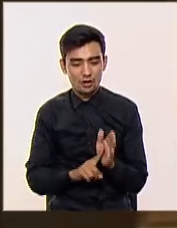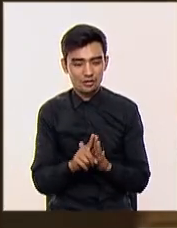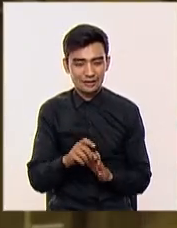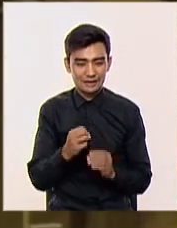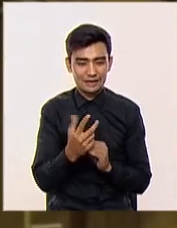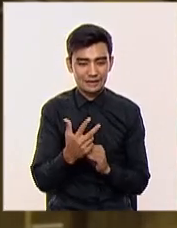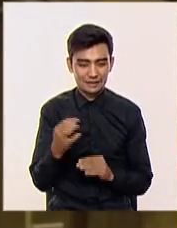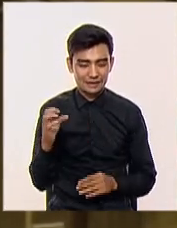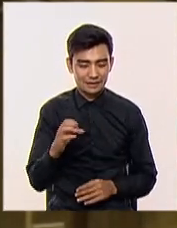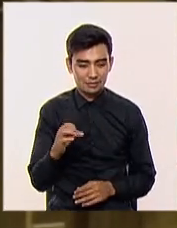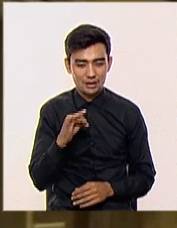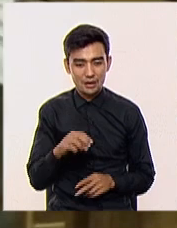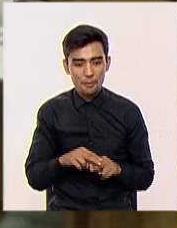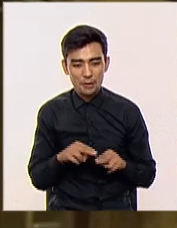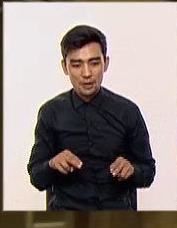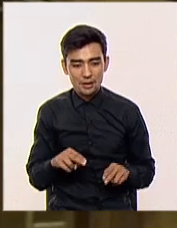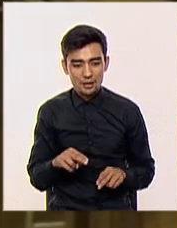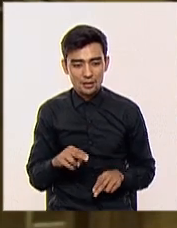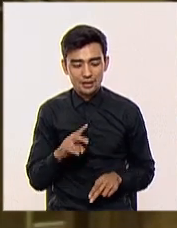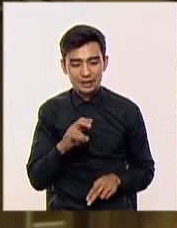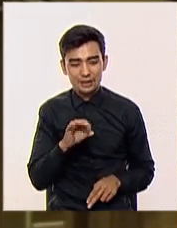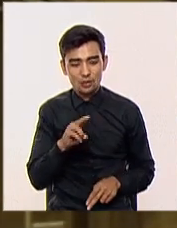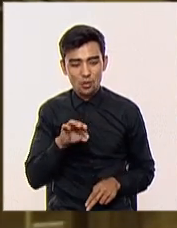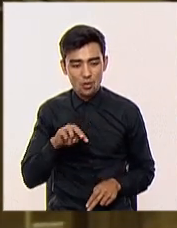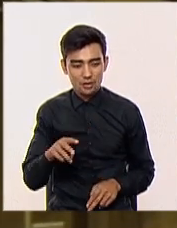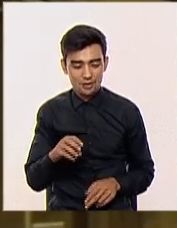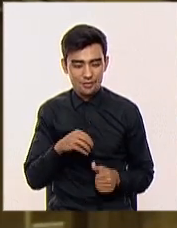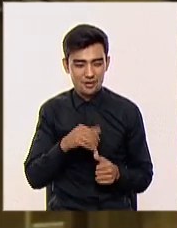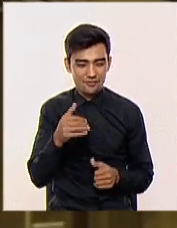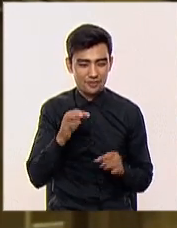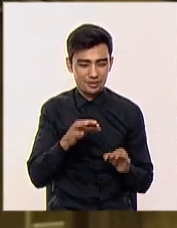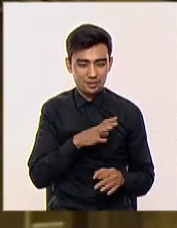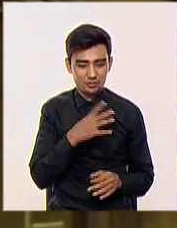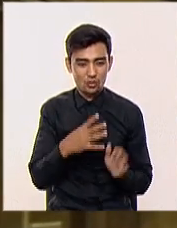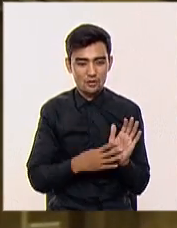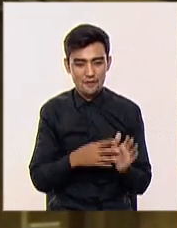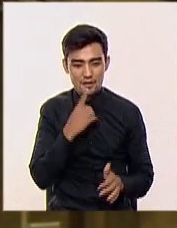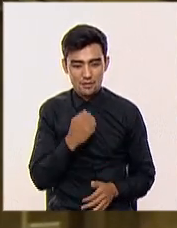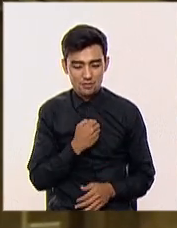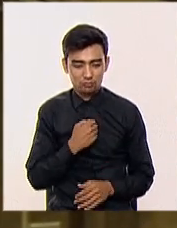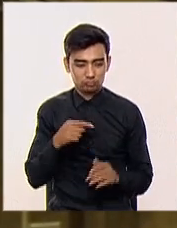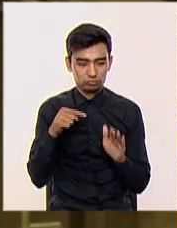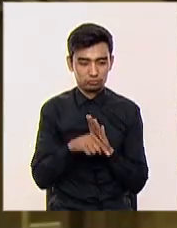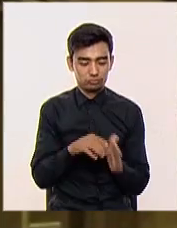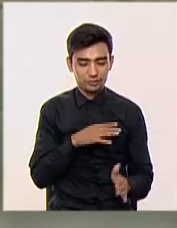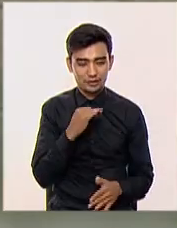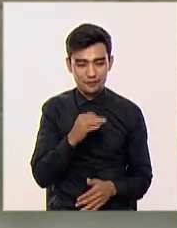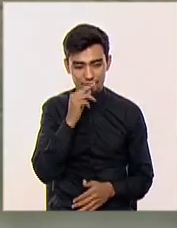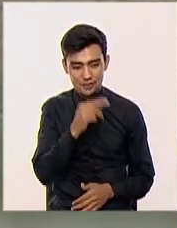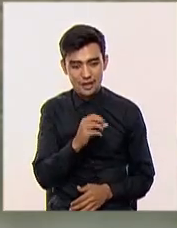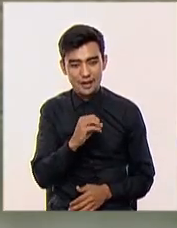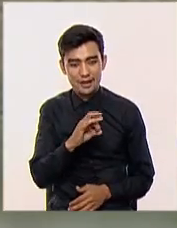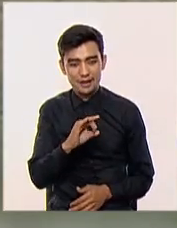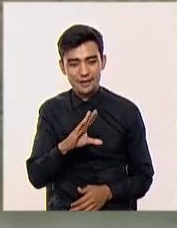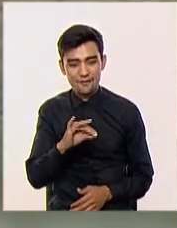сентября. Премьер Армении Никол Пашинян сообщал о гибели 49 армянских военных. Баку, в свою очередь, обвиняет Ереван